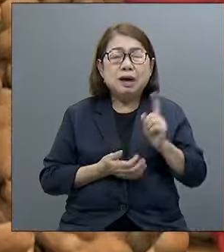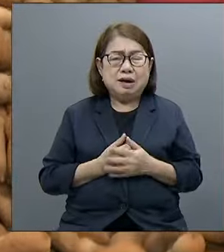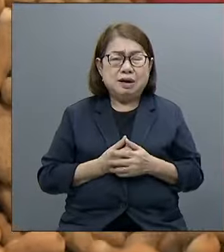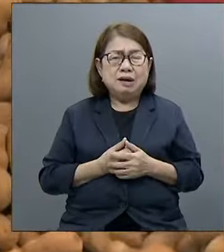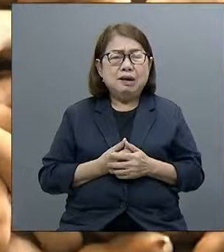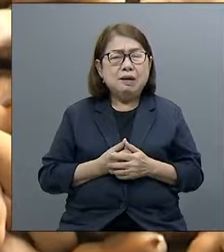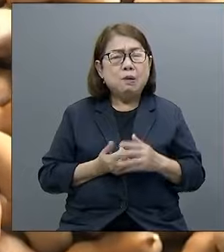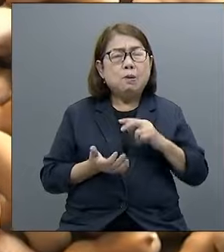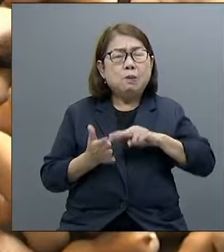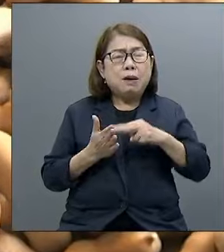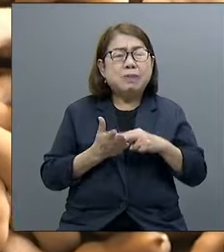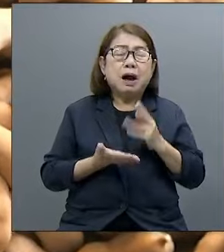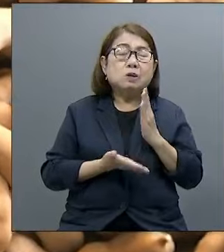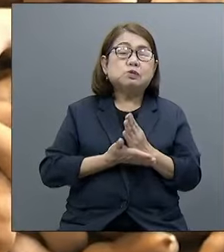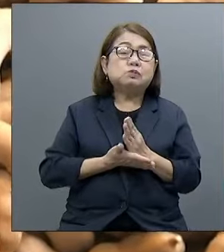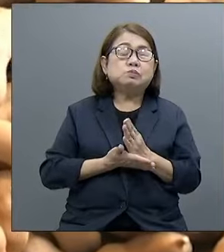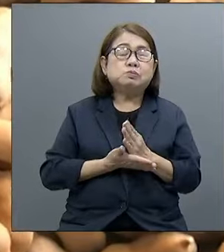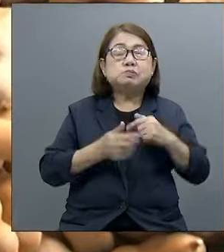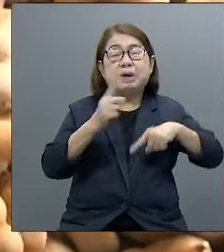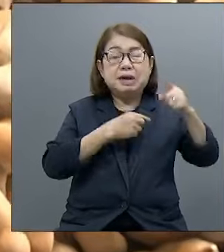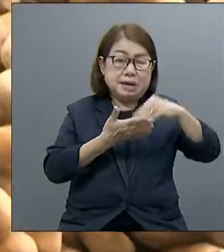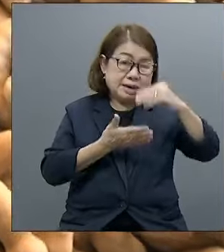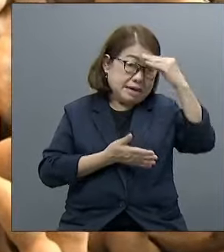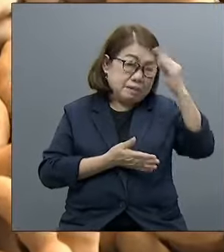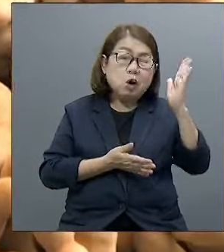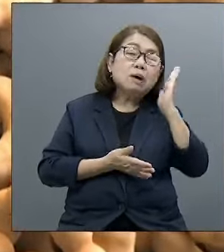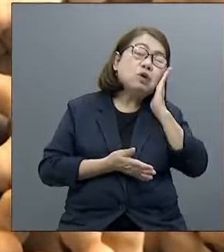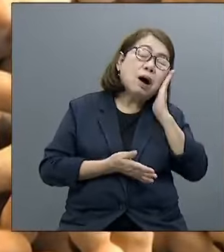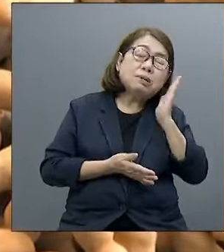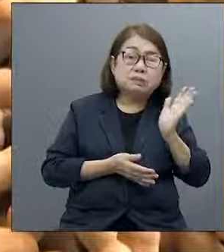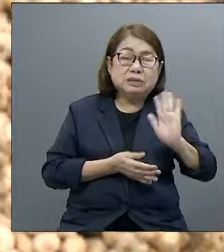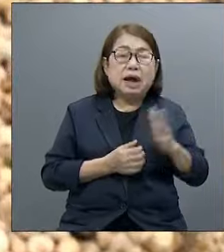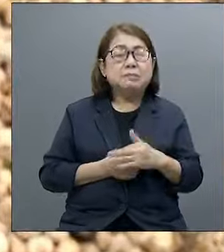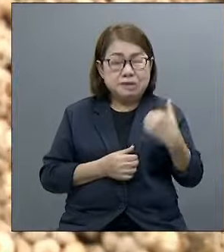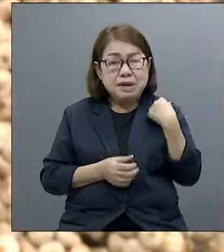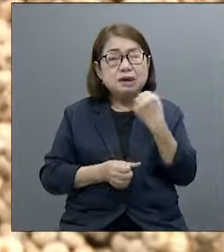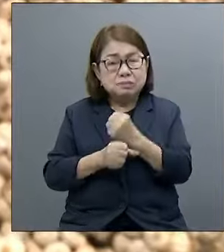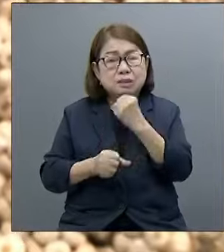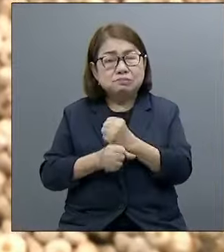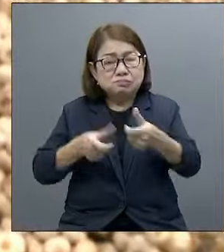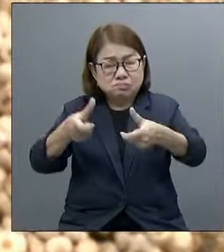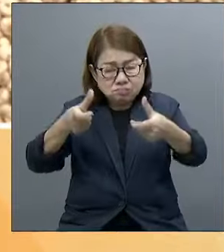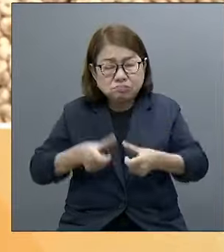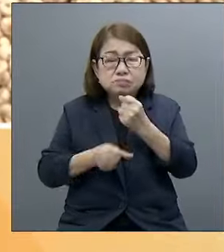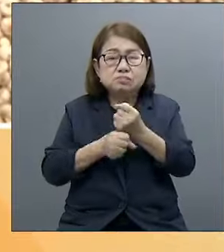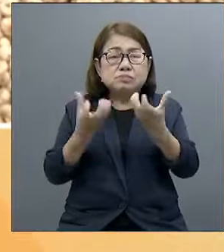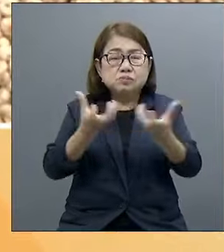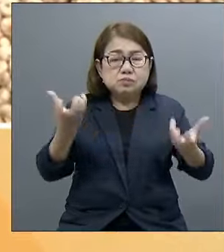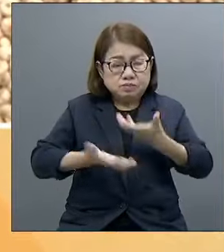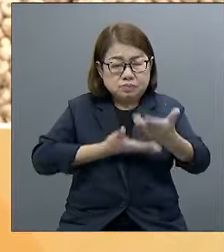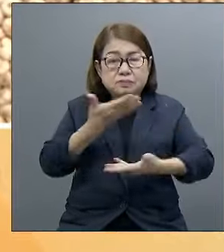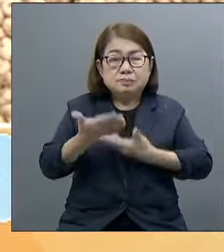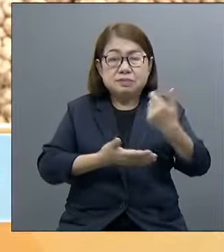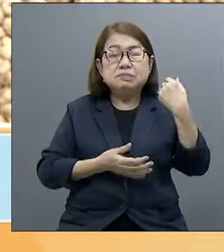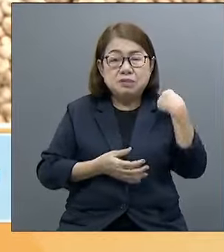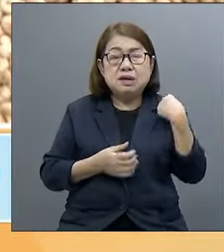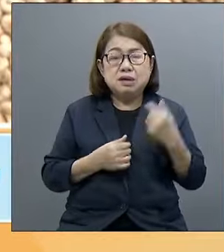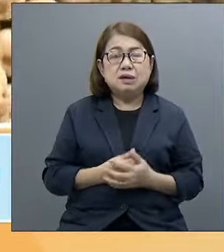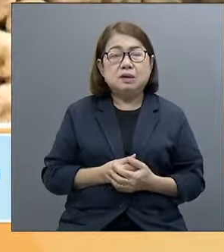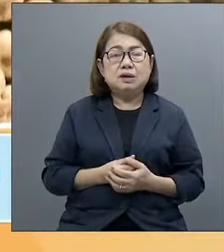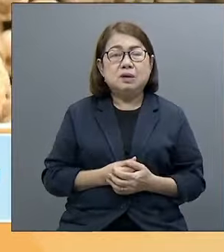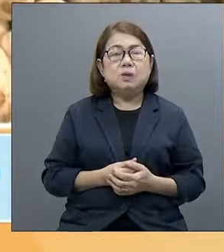ดเนี่ยไม่ได้หยุดนอนอยู่บ้านนะอย่างพวกยุ้ยเองอ่ะบางทีต้องมีโครงงานต้องมีทำของอ่ะมาออกร้านในงานเกษตรแฟร์ด้วย วยค่ะ